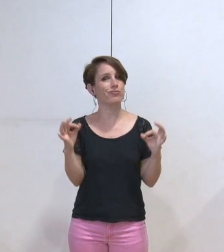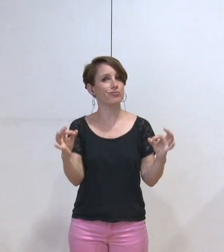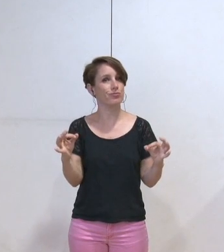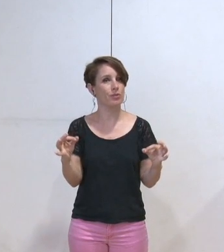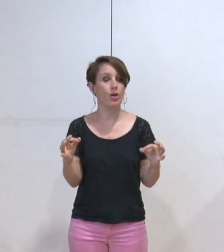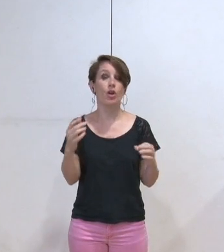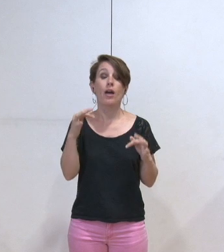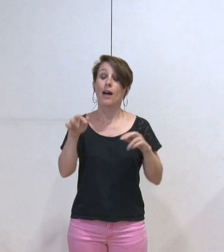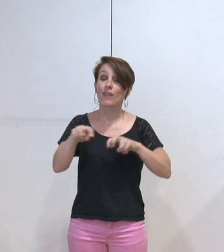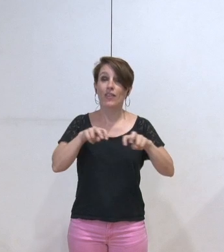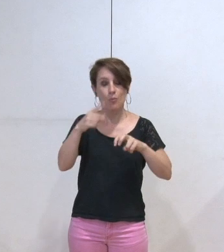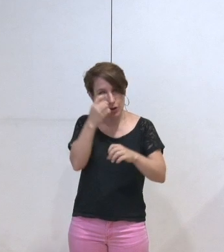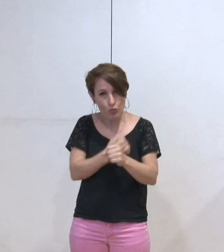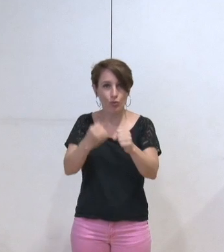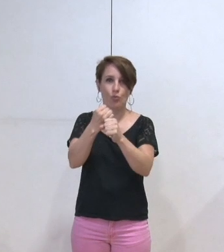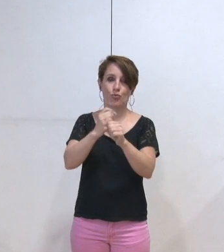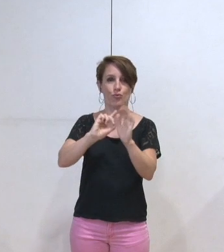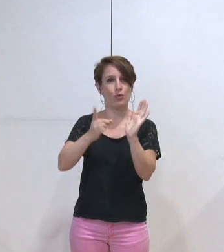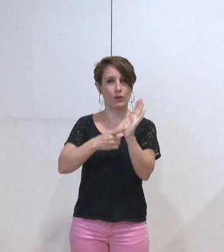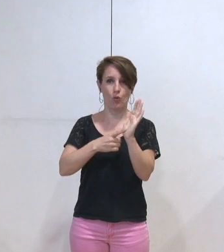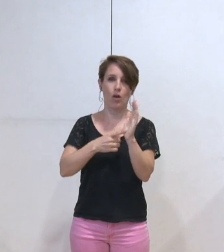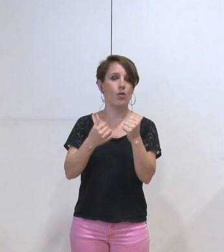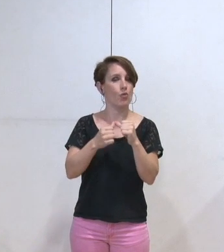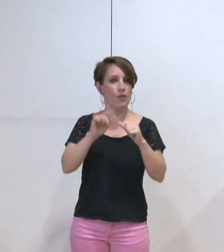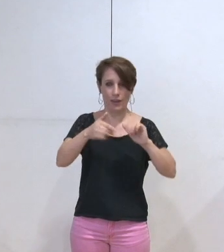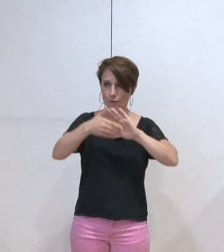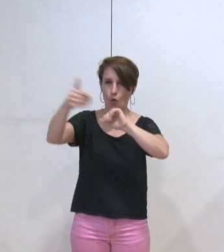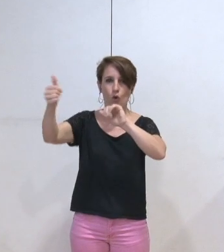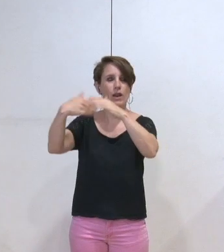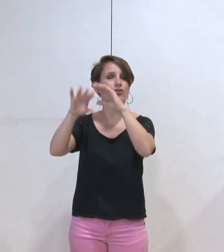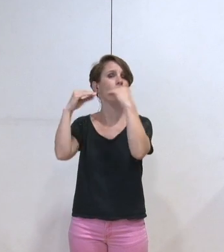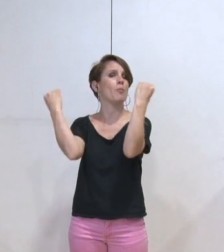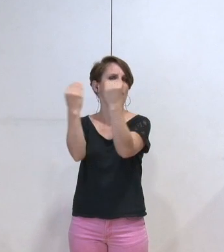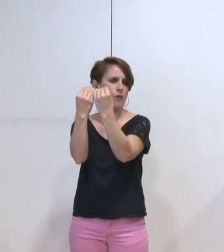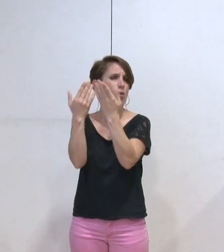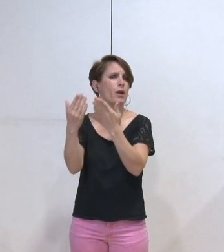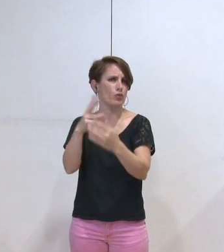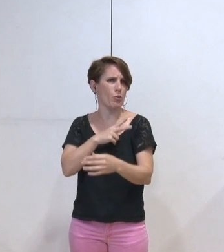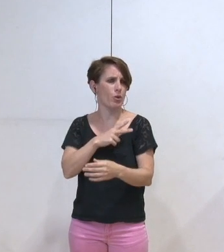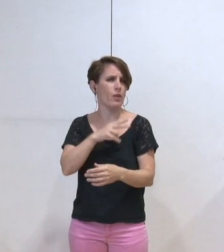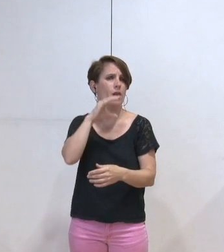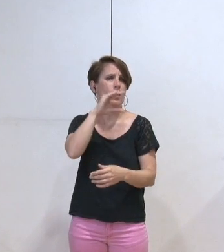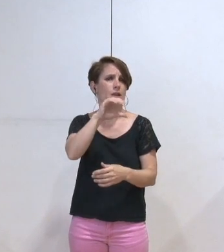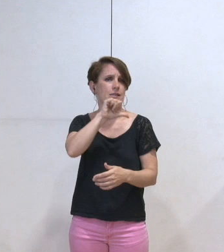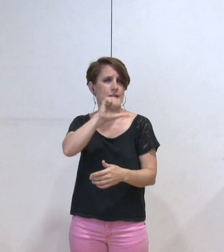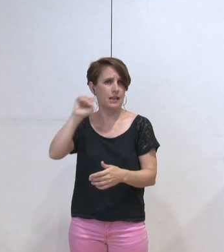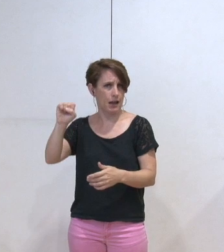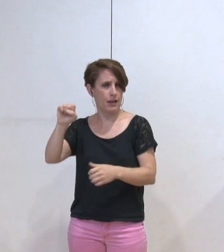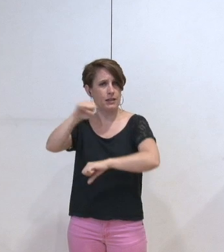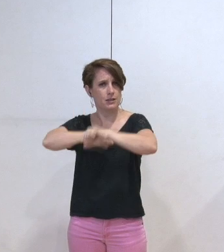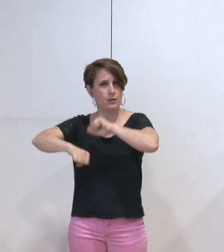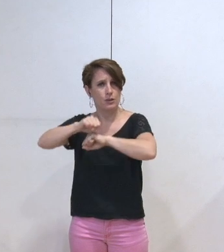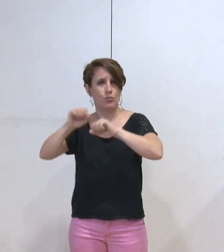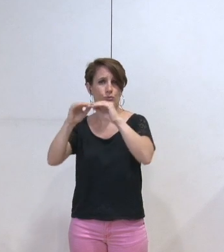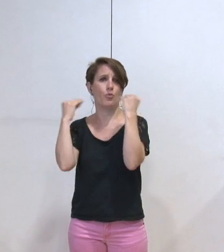ces droits nous soulignons le rôle et le soutien aux plateformes telles qu'elles existent en particulier actuellement CCS porte des actions dans le cadre